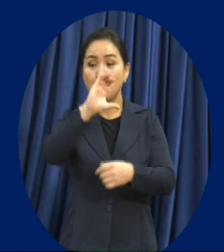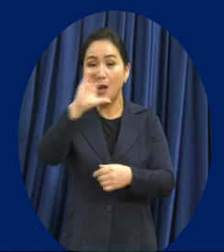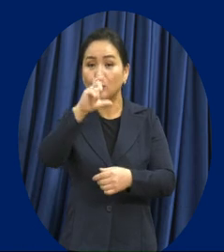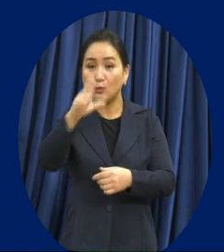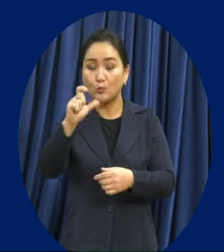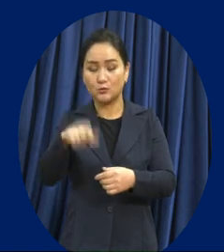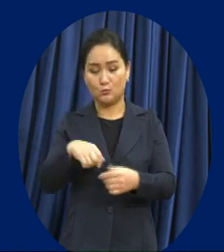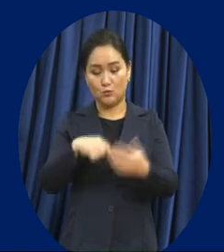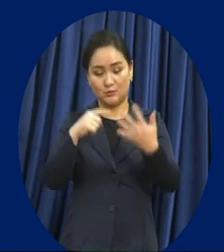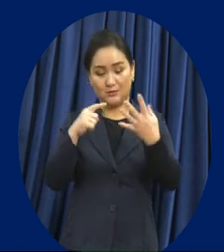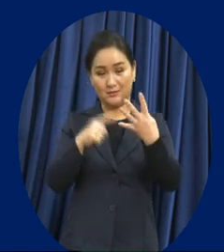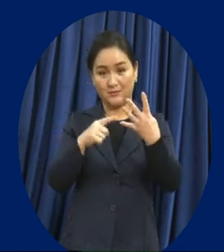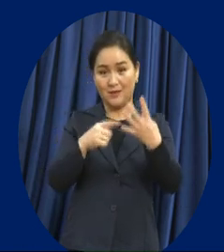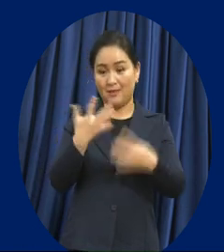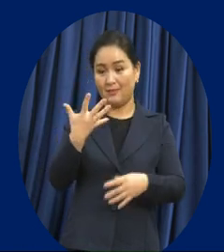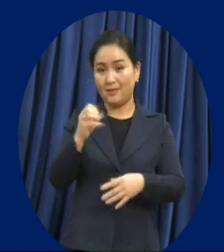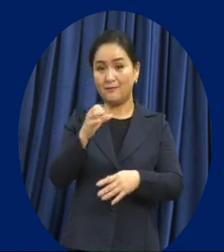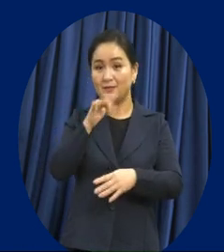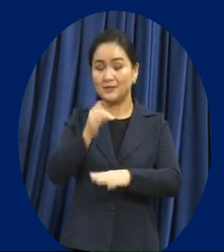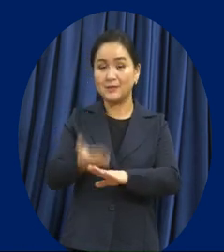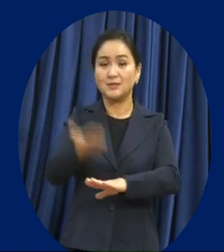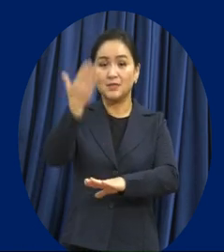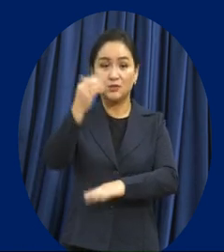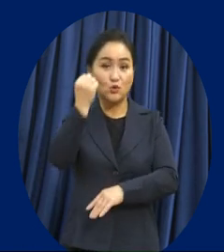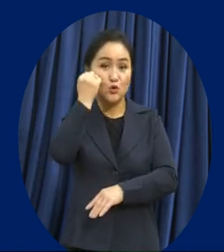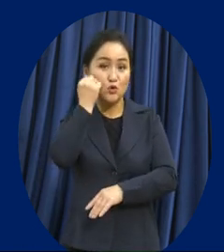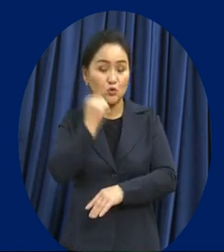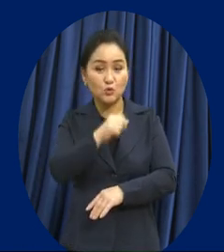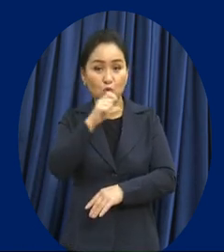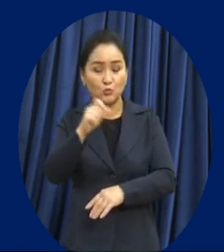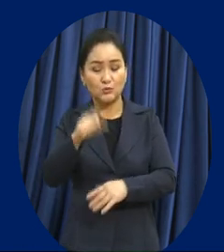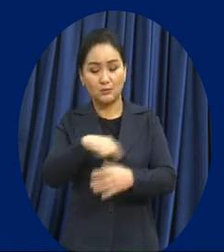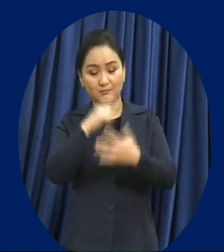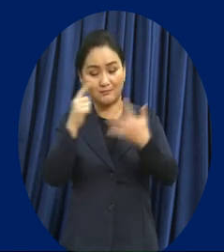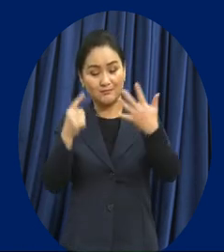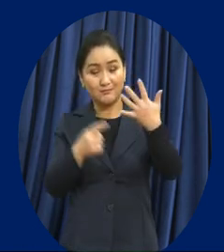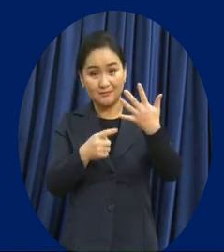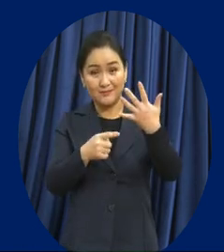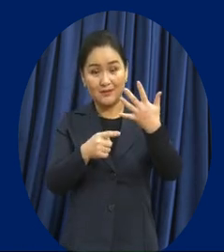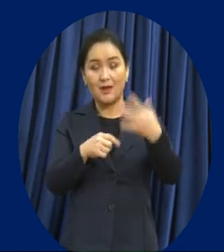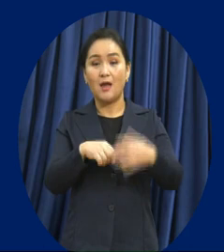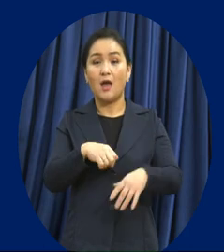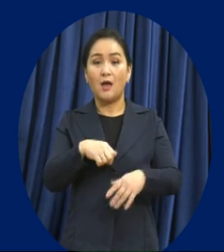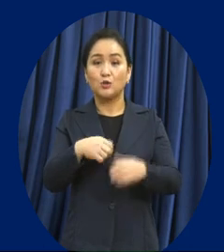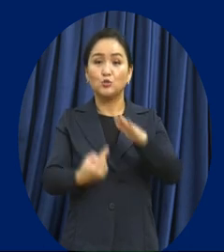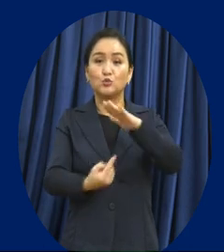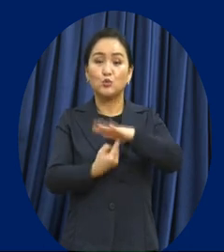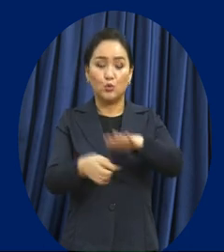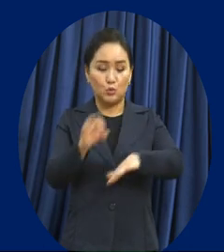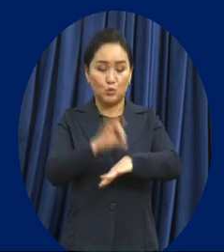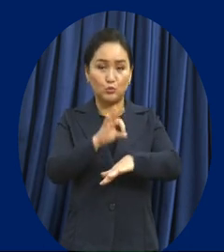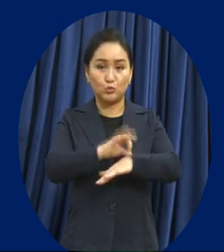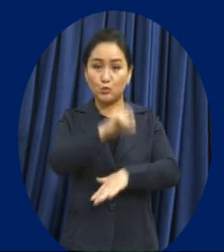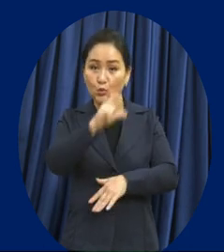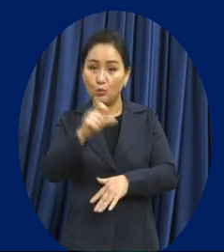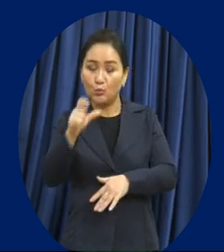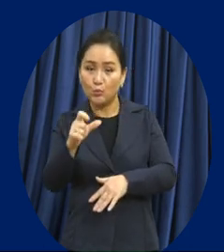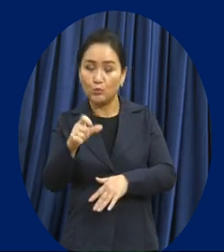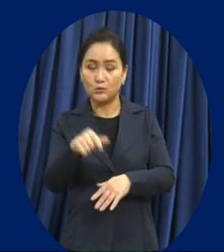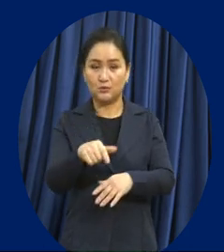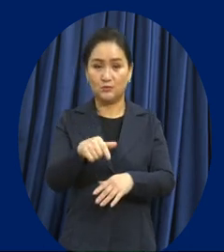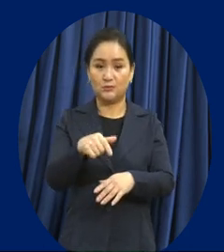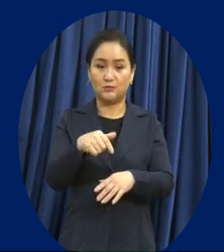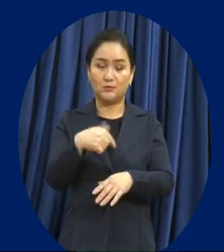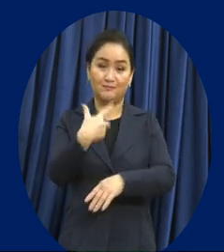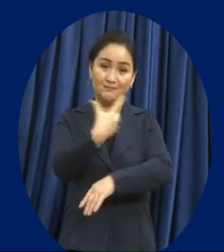насны одоо ахмадууд, за, хамгийн сүүлд бол ерөнхийдөө архыг суур өвчтэй ямар нэгэн